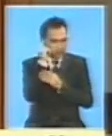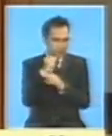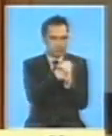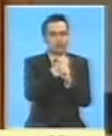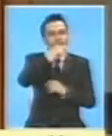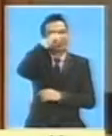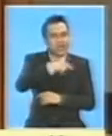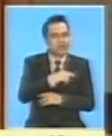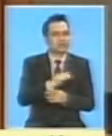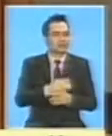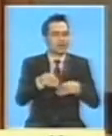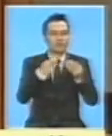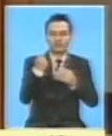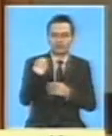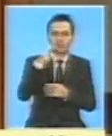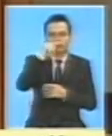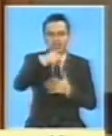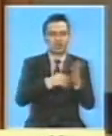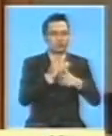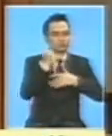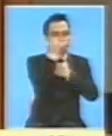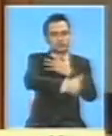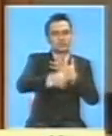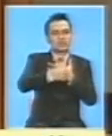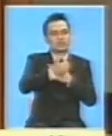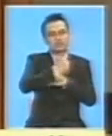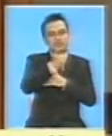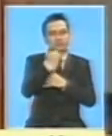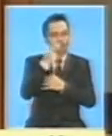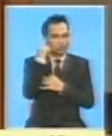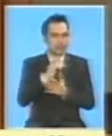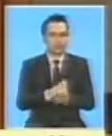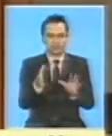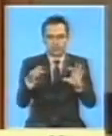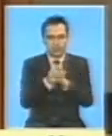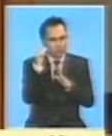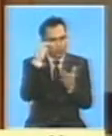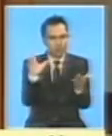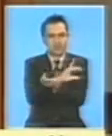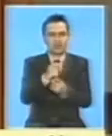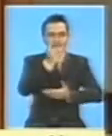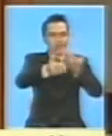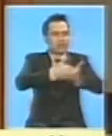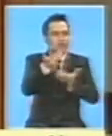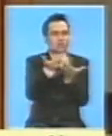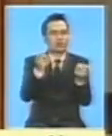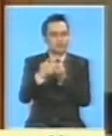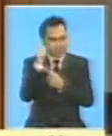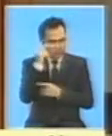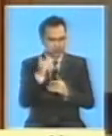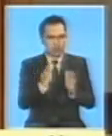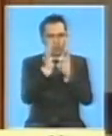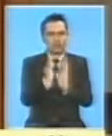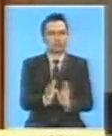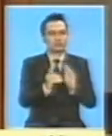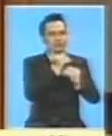คนไทยผลประโยชน์ของชาวไทยในต่างแดนและการแลกเปลี่ยนทางการศึกษาวัฒนธรรมการค้าการพัฒนาทรัพยากรมนุษย์และการ